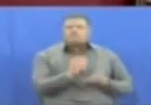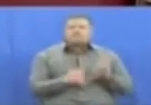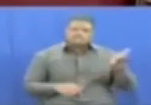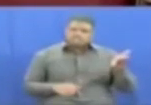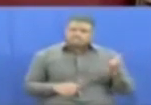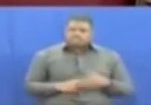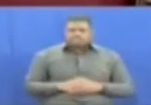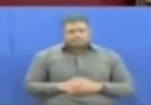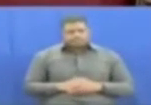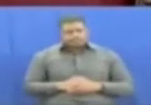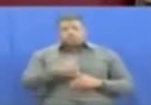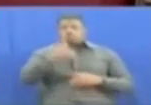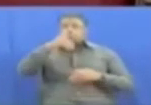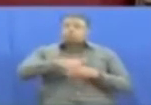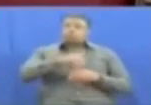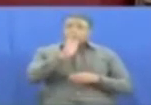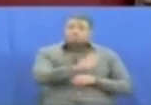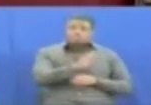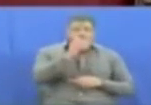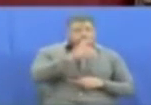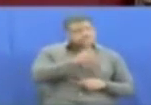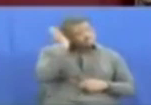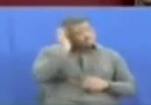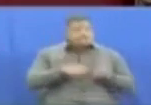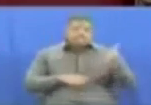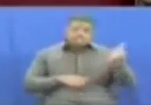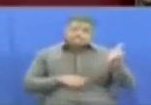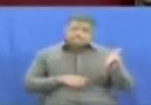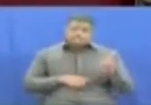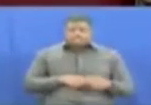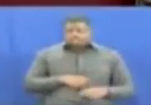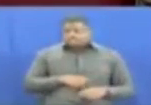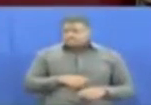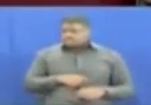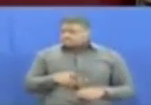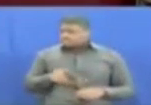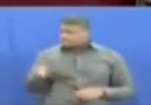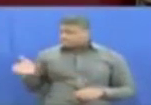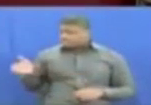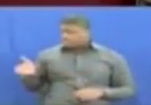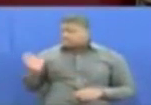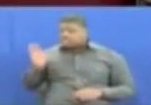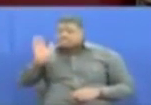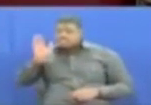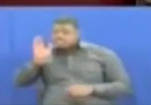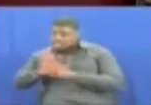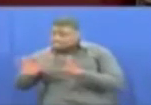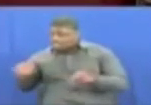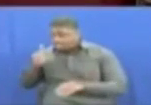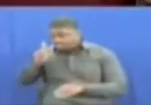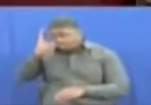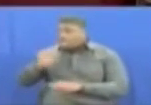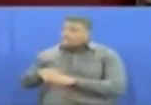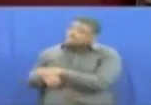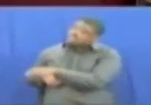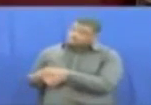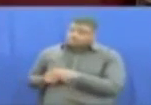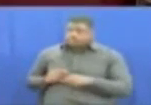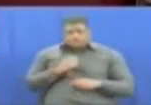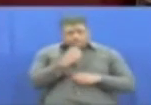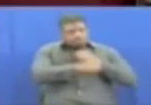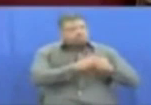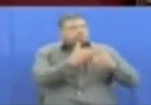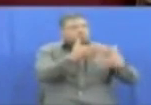ujumbe wako ni kwa serikali. Naamini kabisa serikali imesikia na imekuwa ikiendelea kuchukua hatua, na wakati